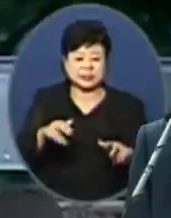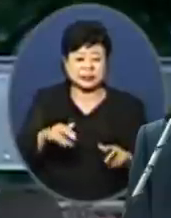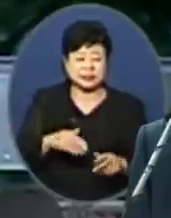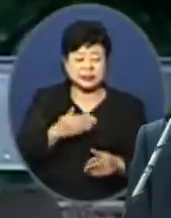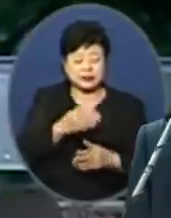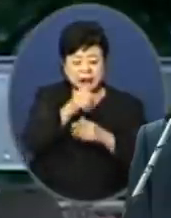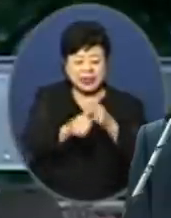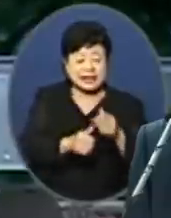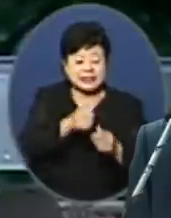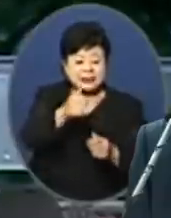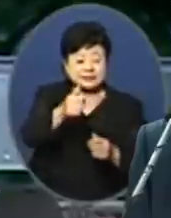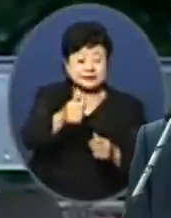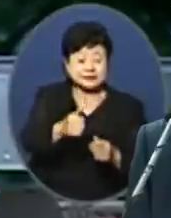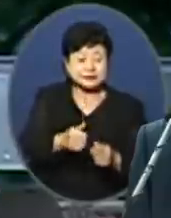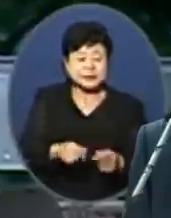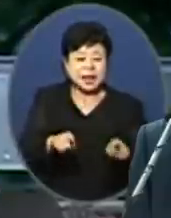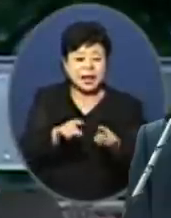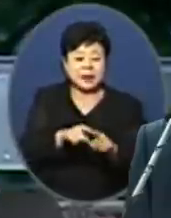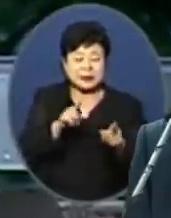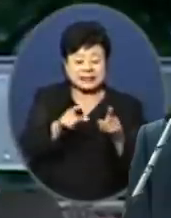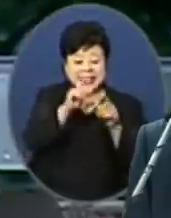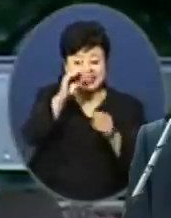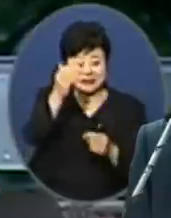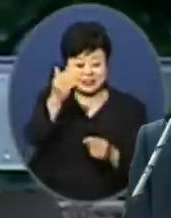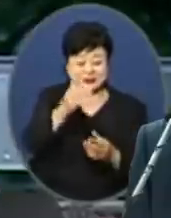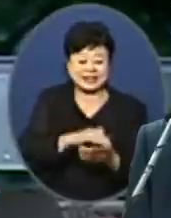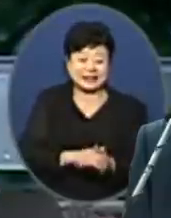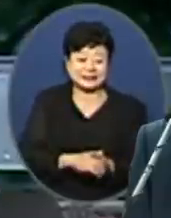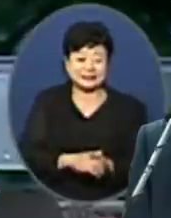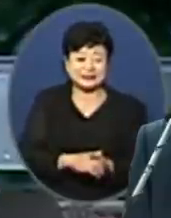하나님이 함께 살게 된 것입니다.